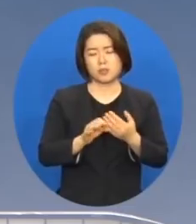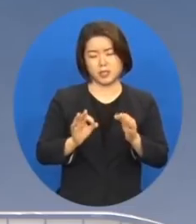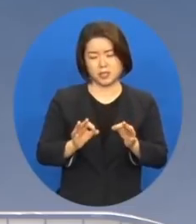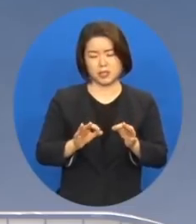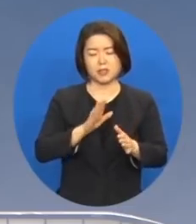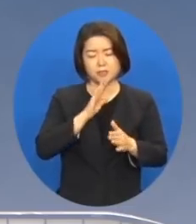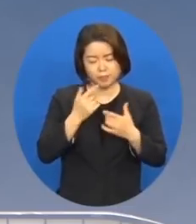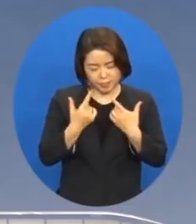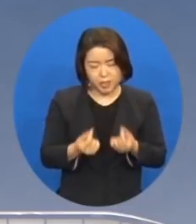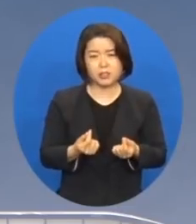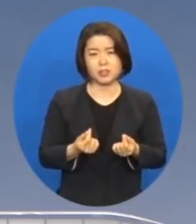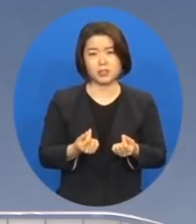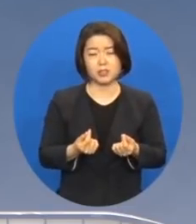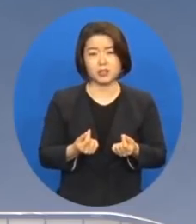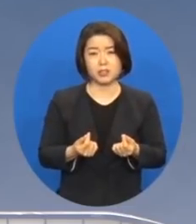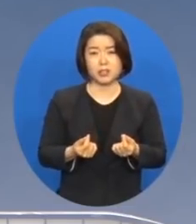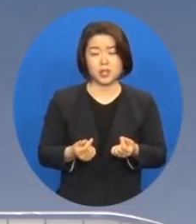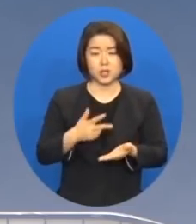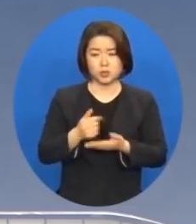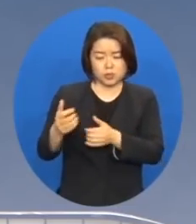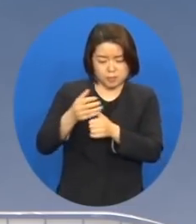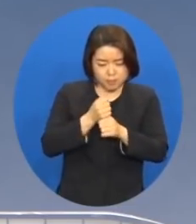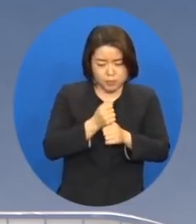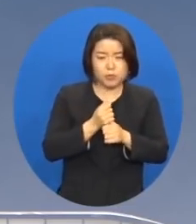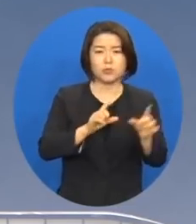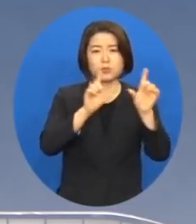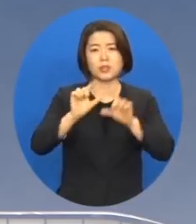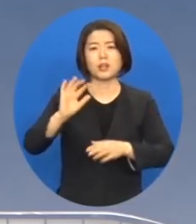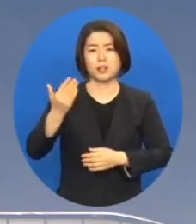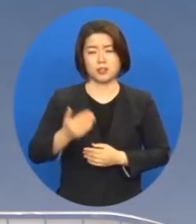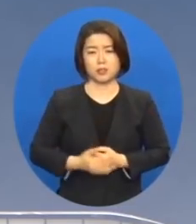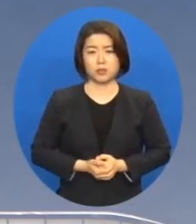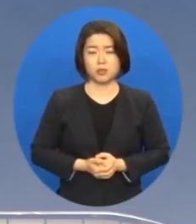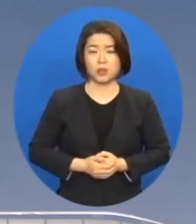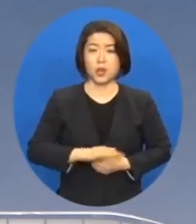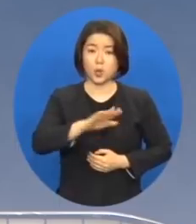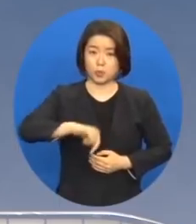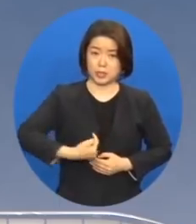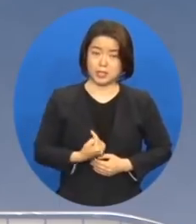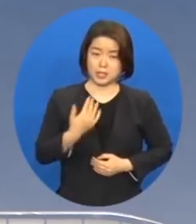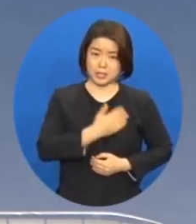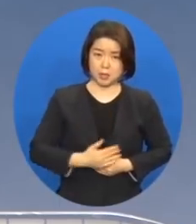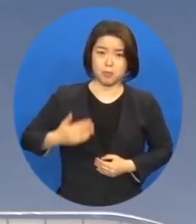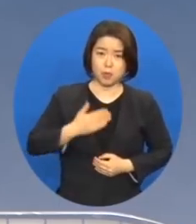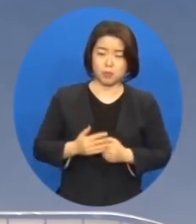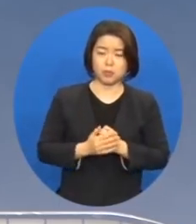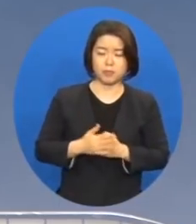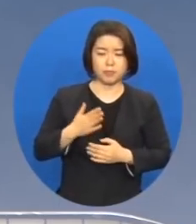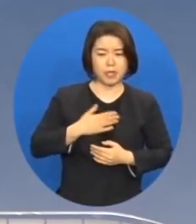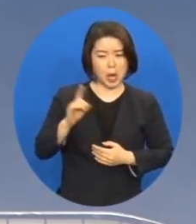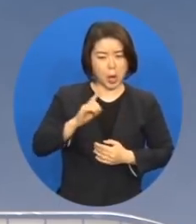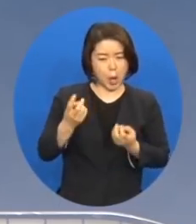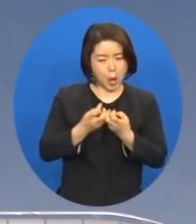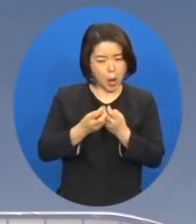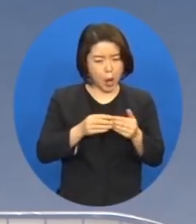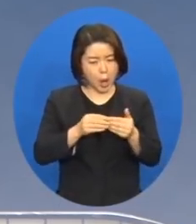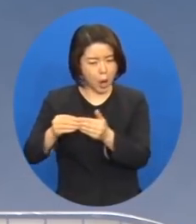당연히 주님 붙들고 살아야 돼요. 우리 자신의 육신은 나를 어떻게 끌고 갈지